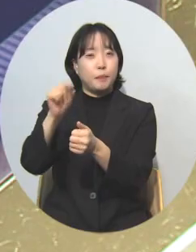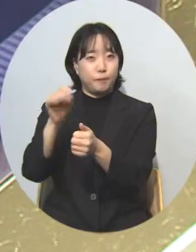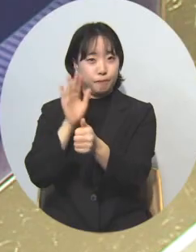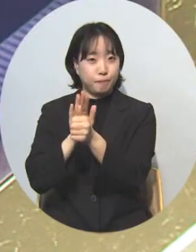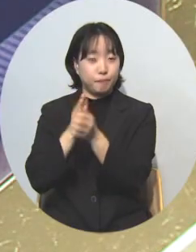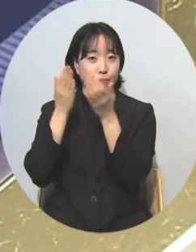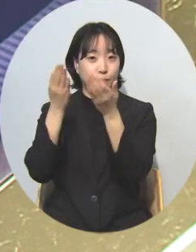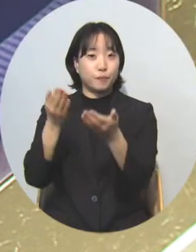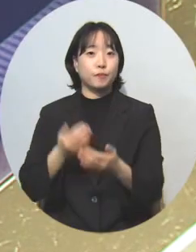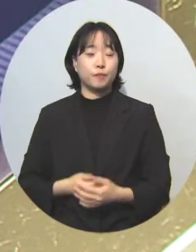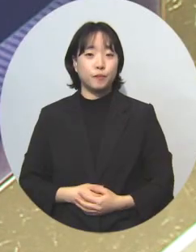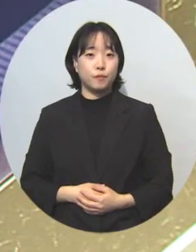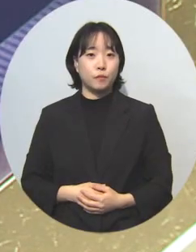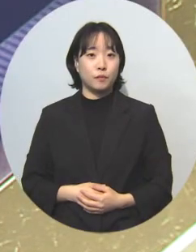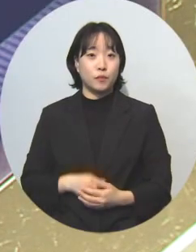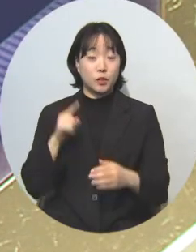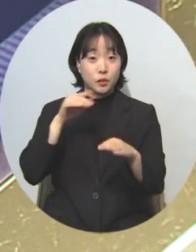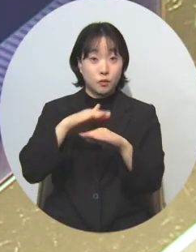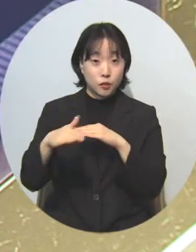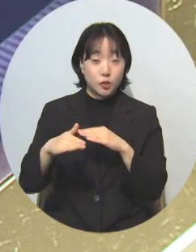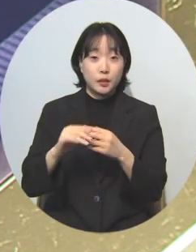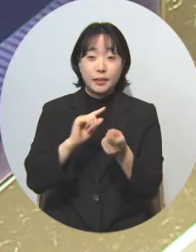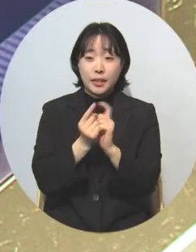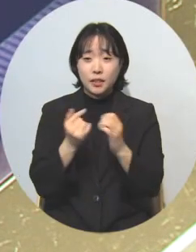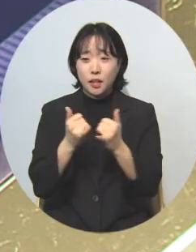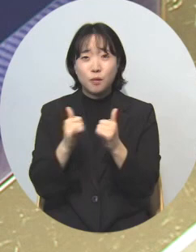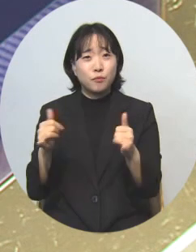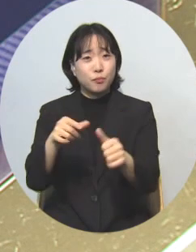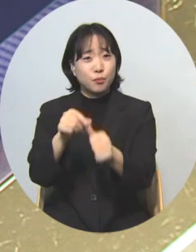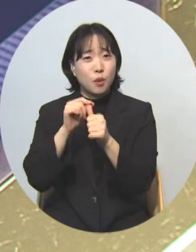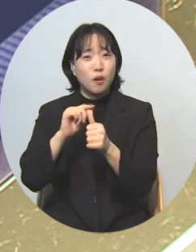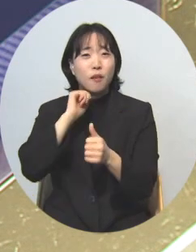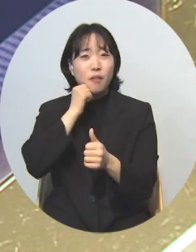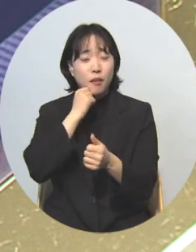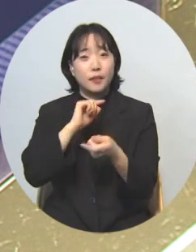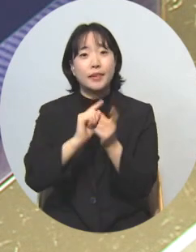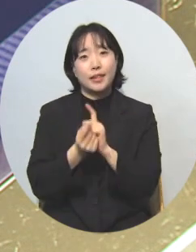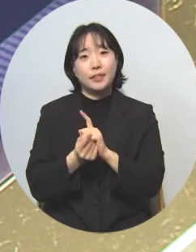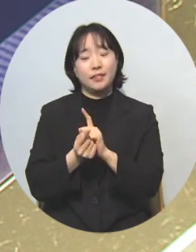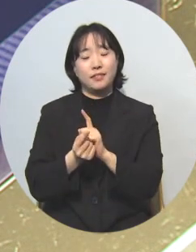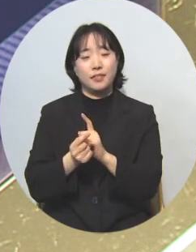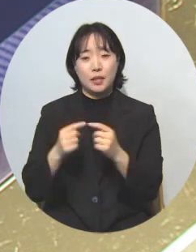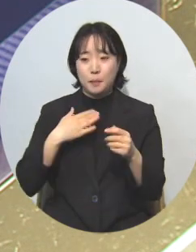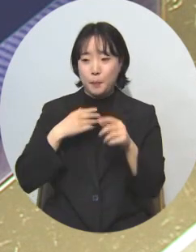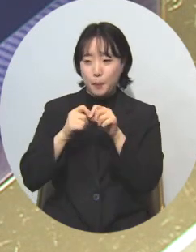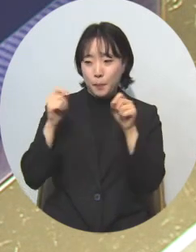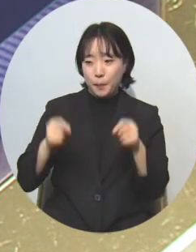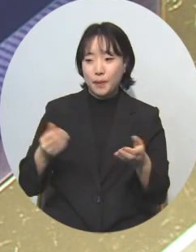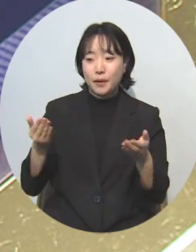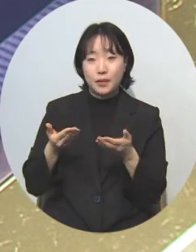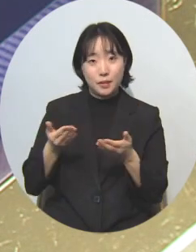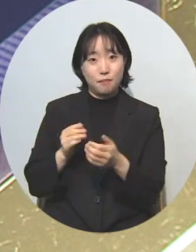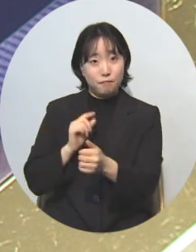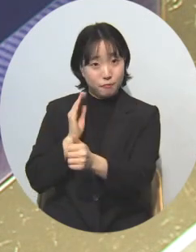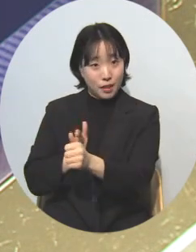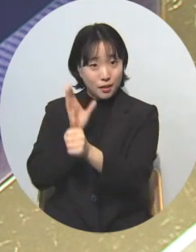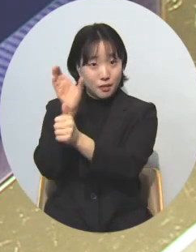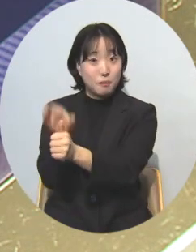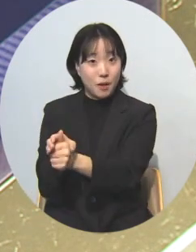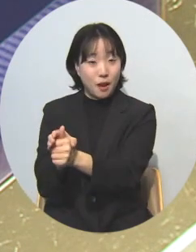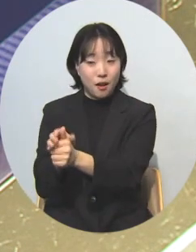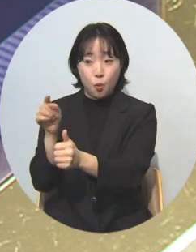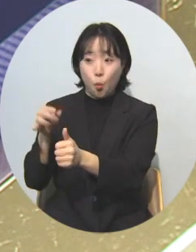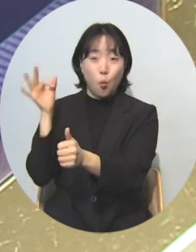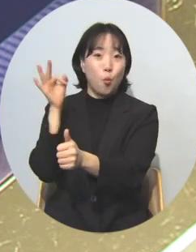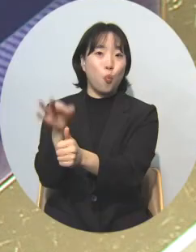했습니다 이렇게 되면 대체 인력을 뽑기 어려운 중소기업의 근로자도 마음에 부담 없이 제도를 활용할 수